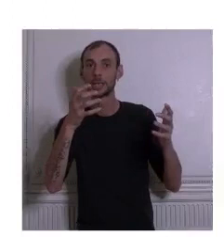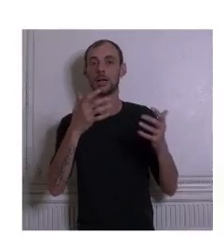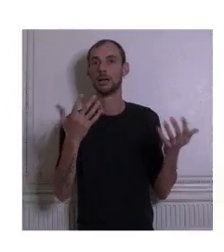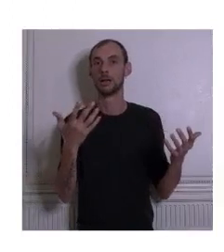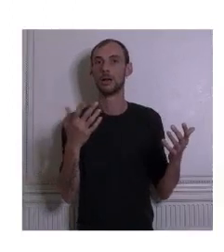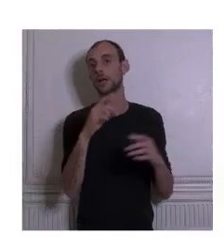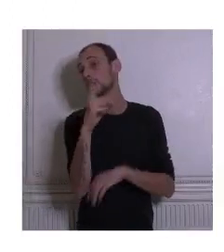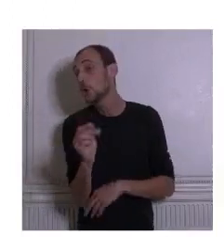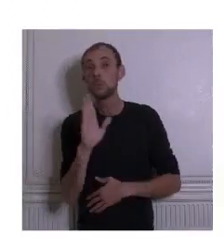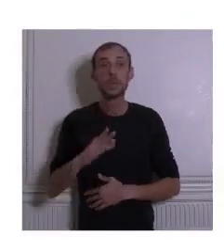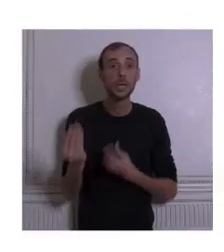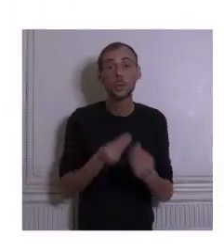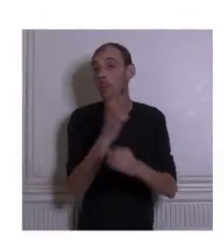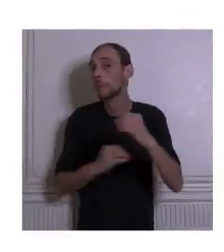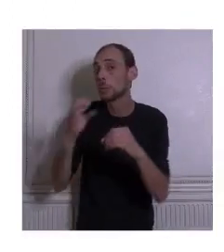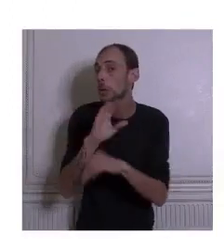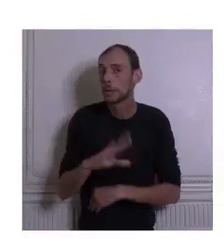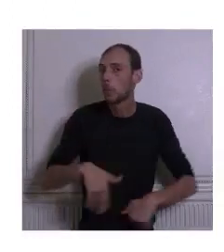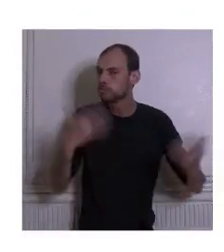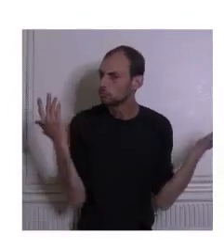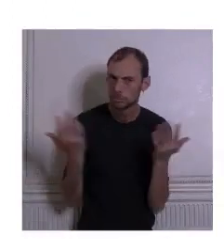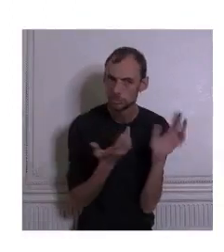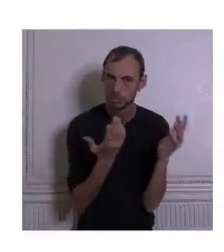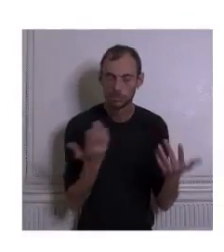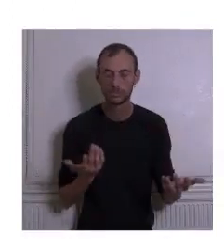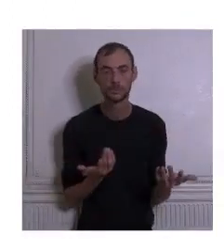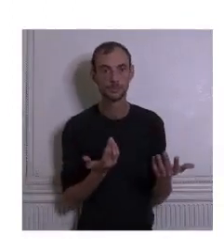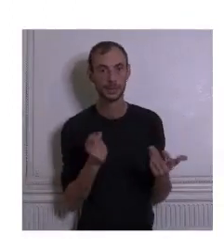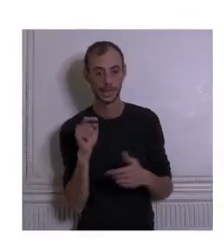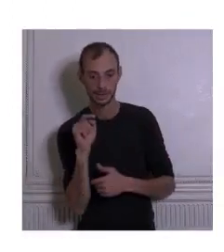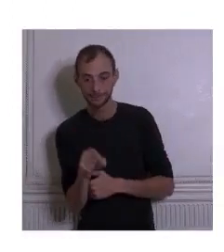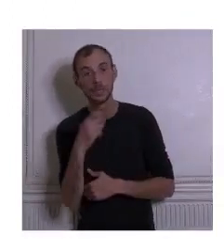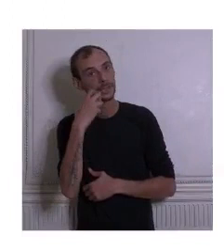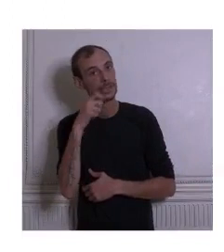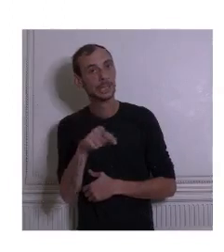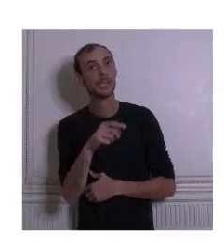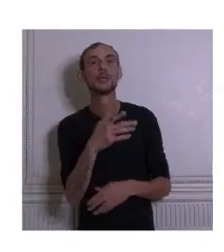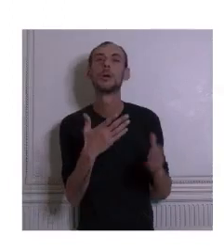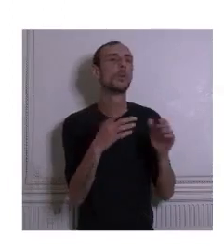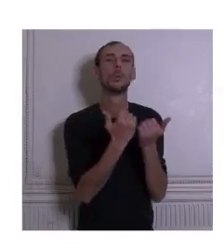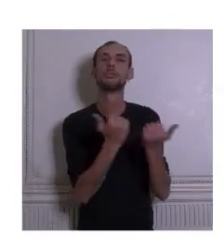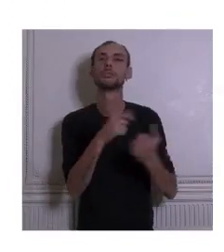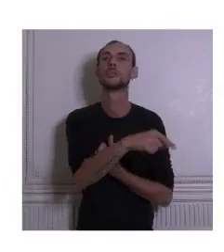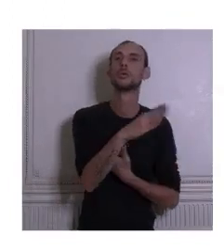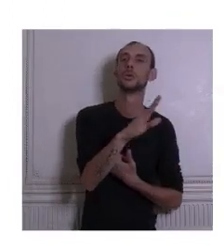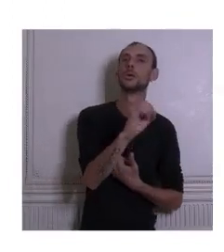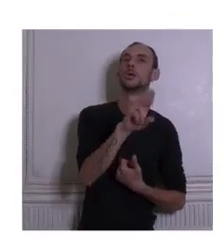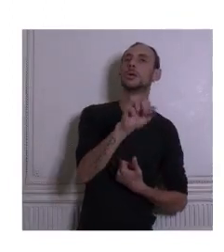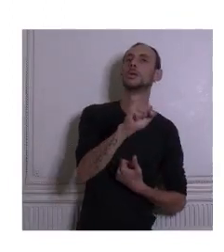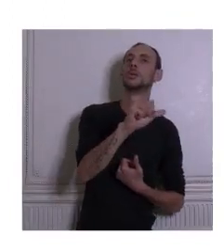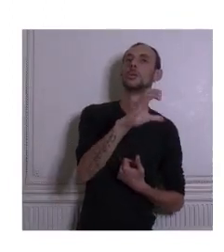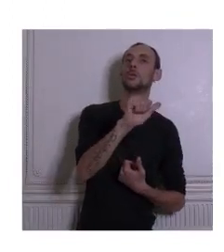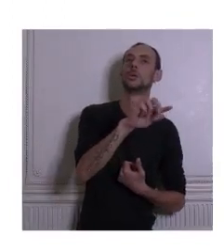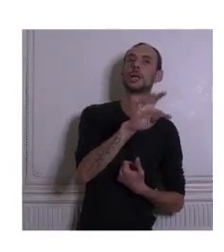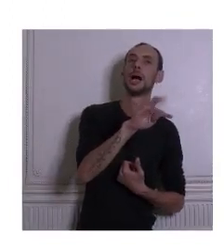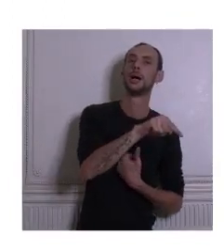2012, donc il y a 10 ans, que l'association présentait justement son projet de réouverture de la gare. Donc,